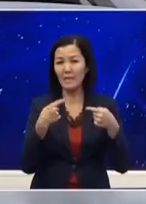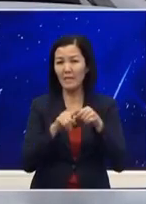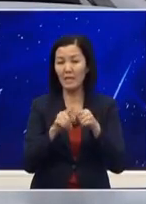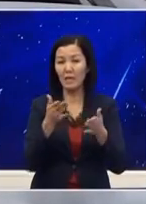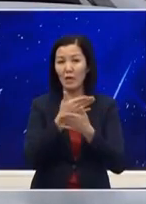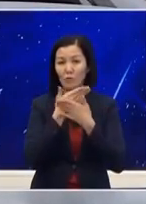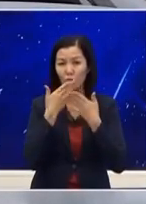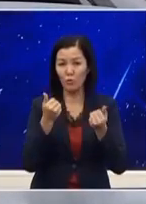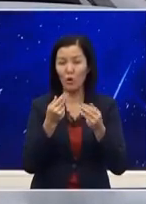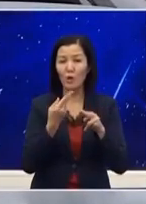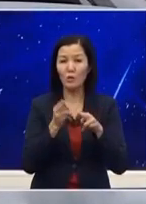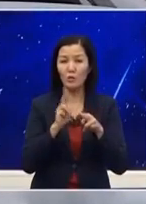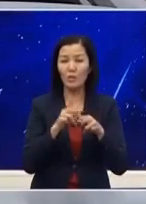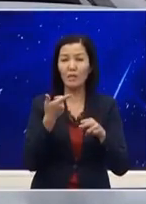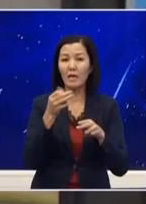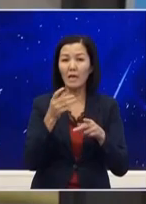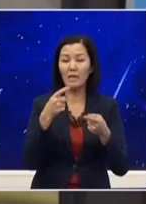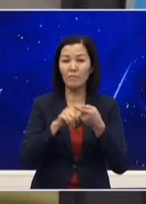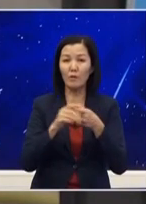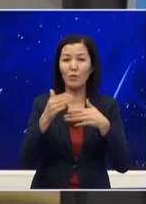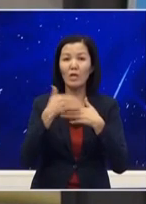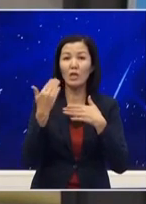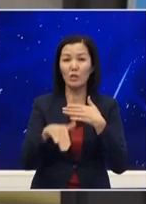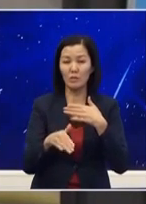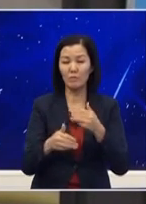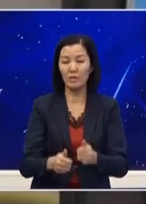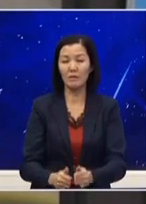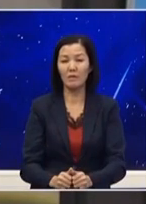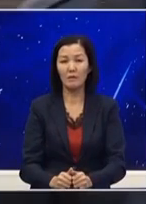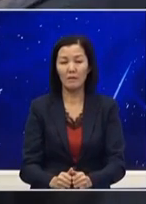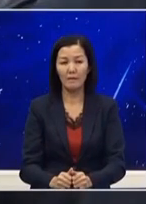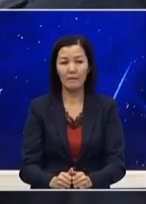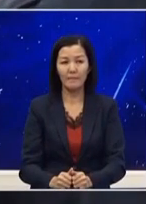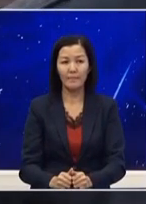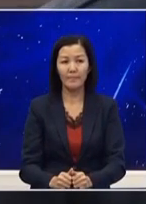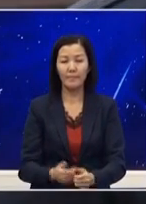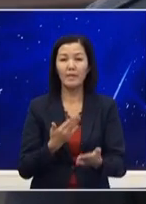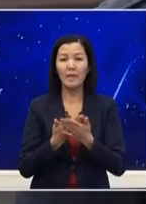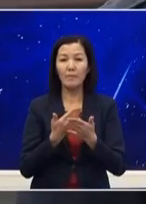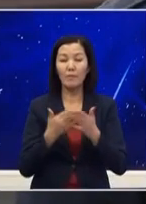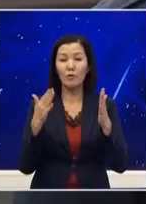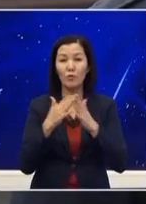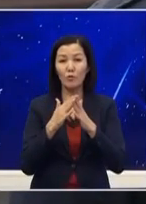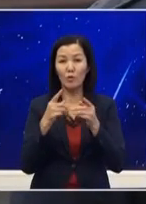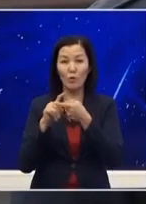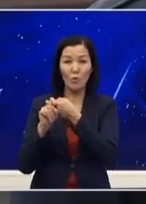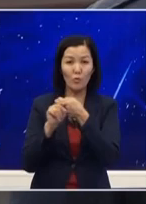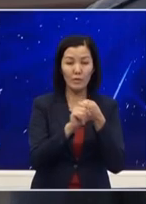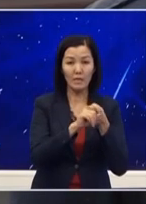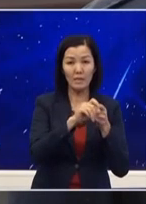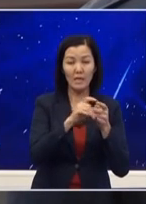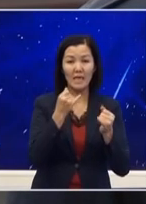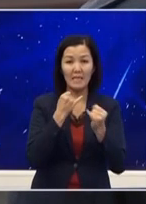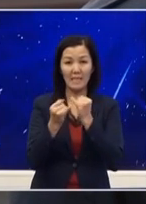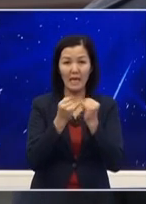жоқ болып шыққан. Мұның бәрі газ беру уақытын едәуір баяулатады, дейді. Үйге тартатын құбырлар бар. Газопровод вот деп айтамыз.